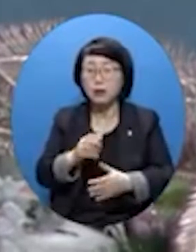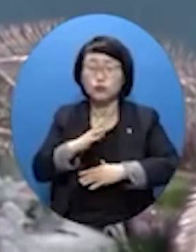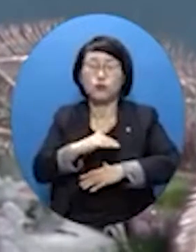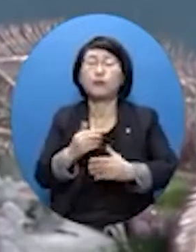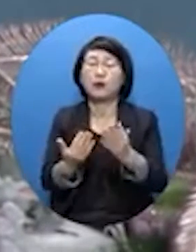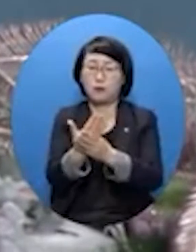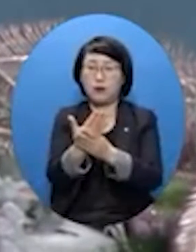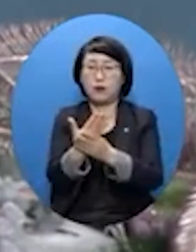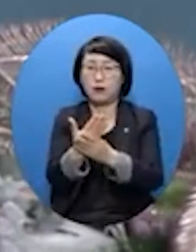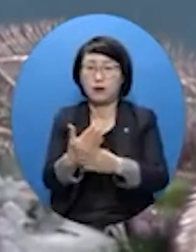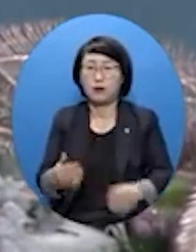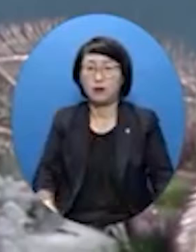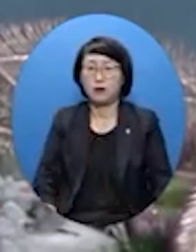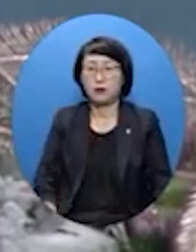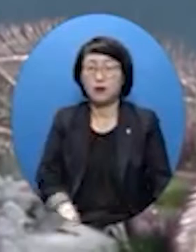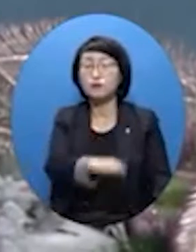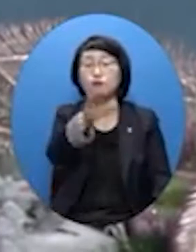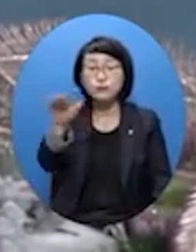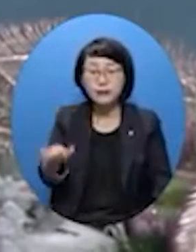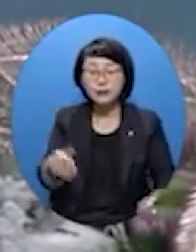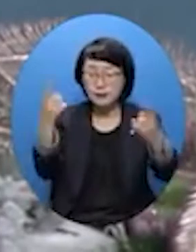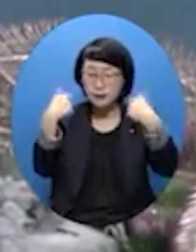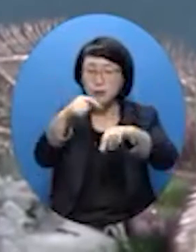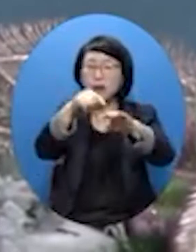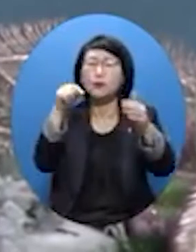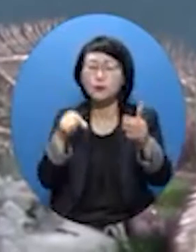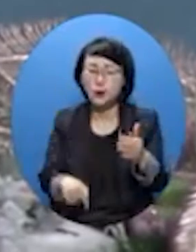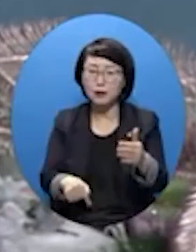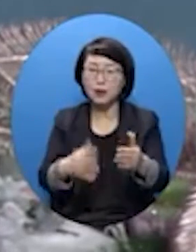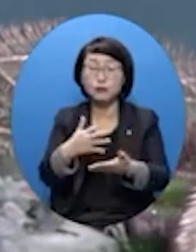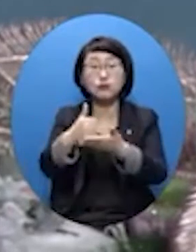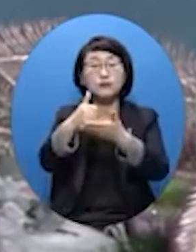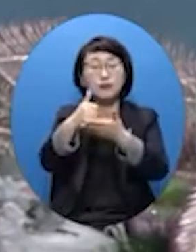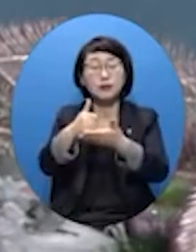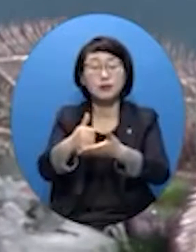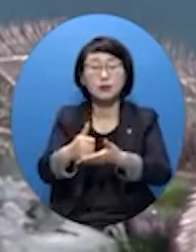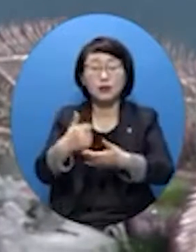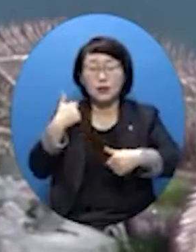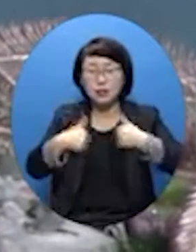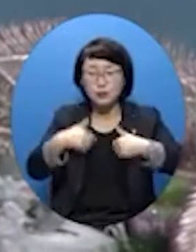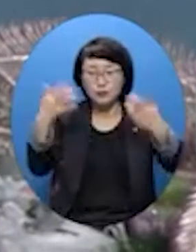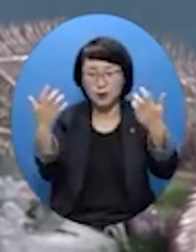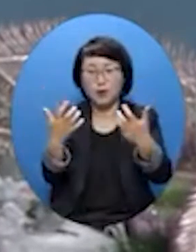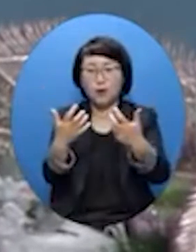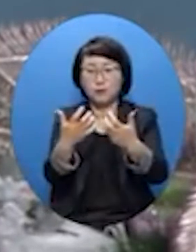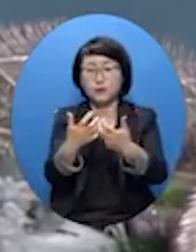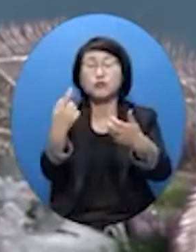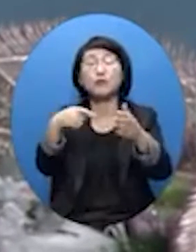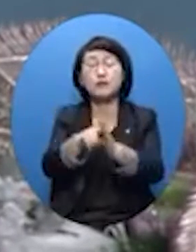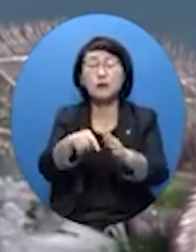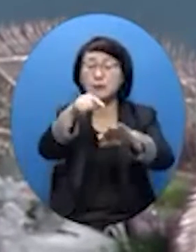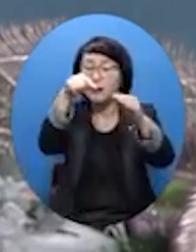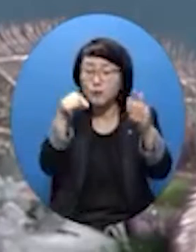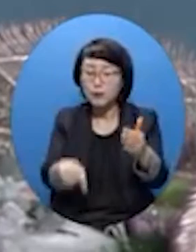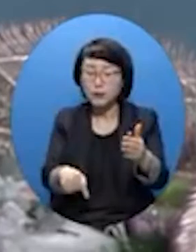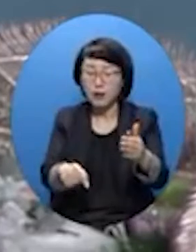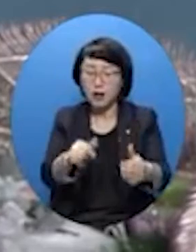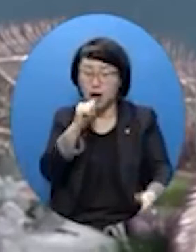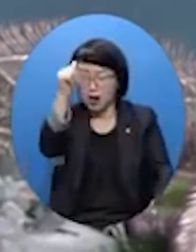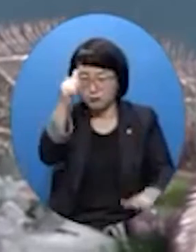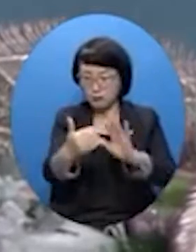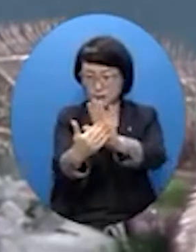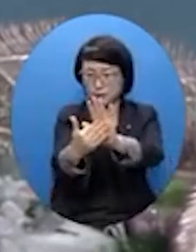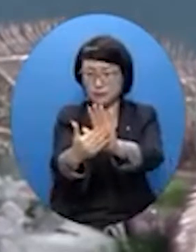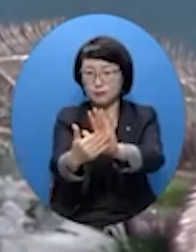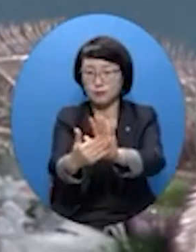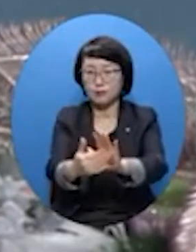다가왔습니다. 그러므로 우리는 늘 우리 마음 가운데 주님이 기쁨이 넘쳐나도록 우리 마음속에 절대 두려움이 틈타지